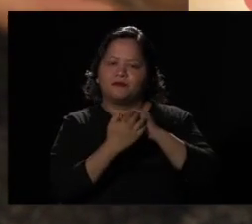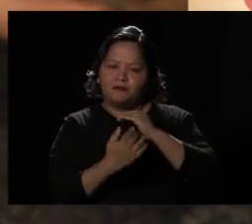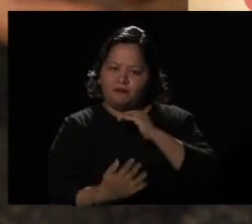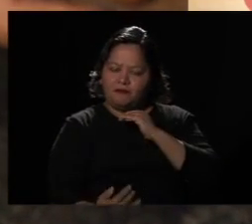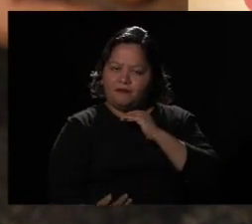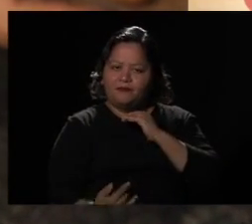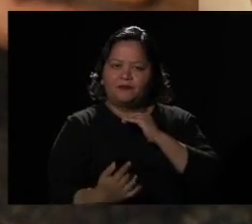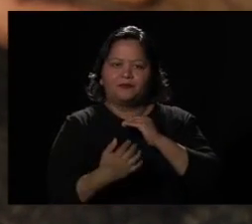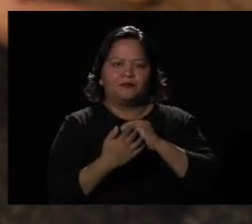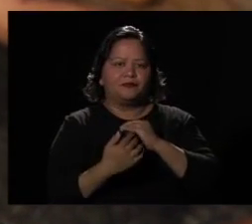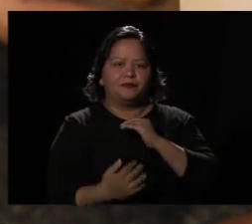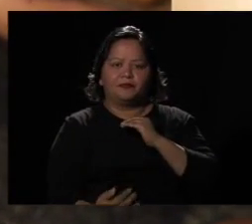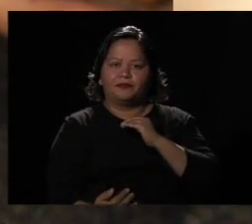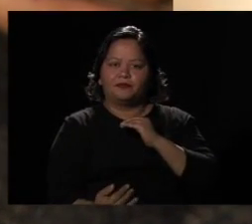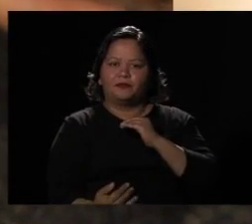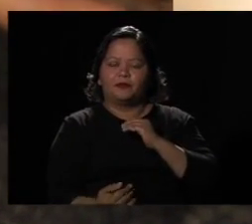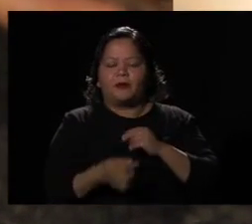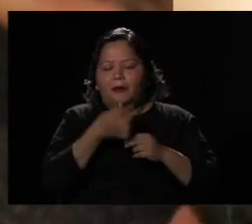musmusguing